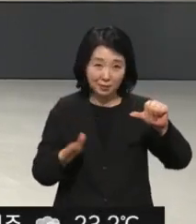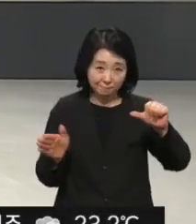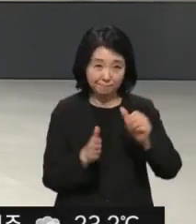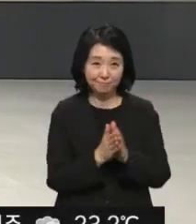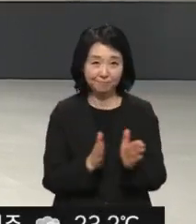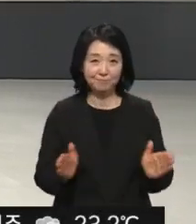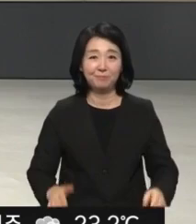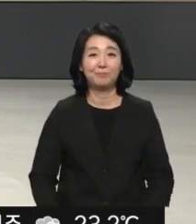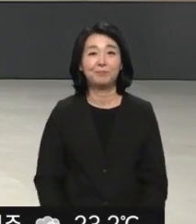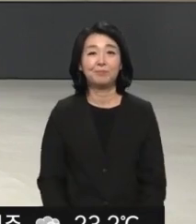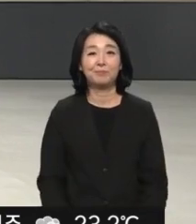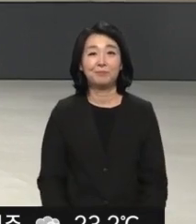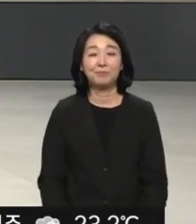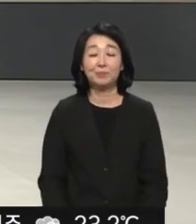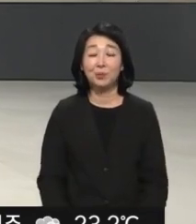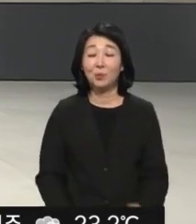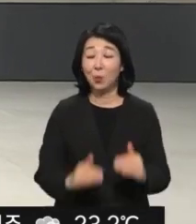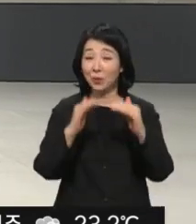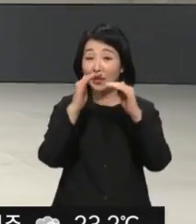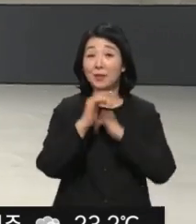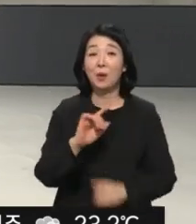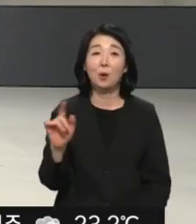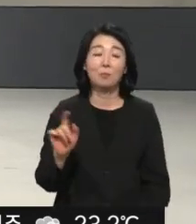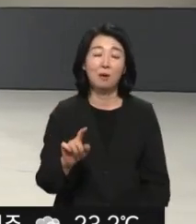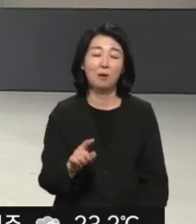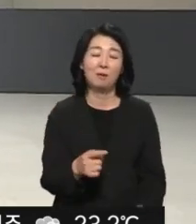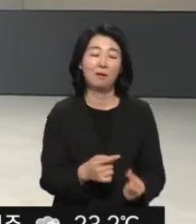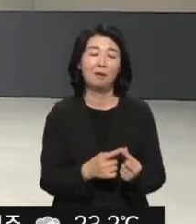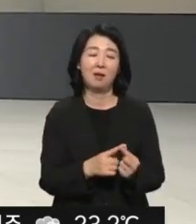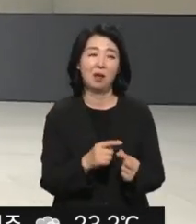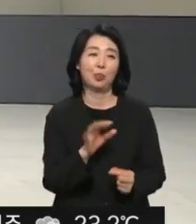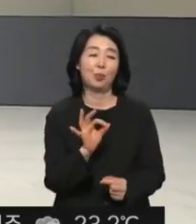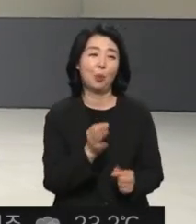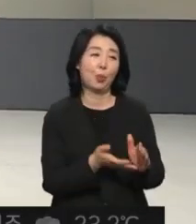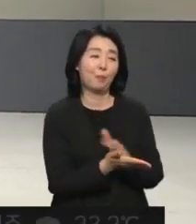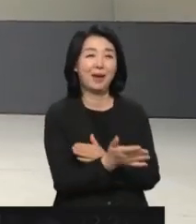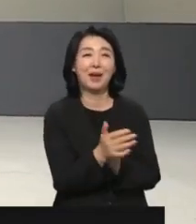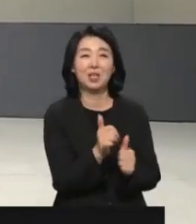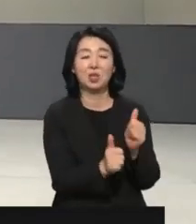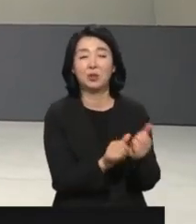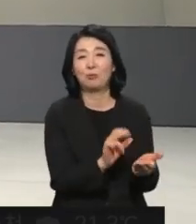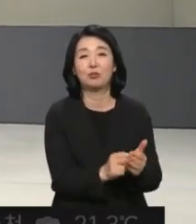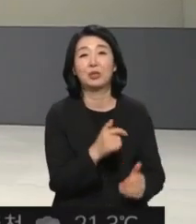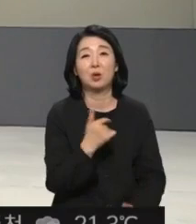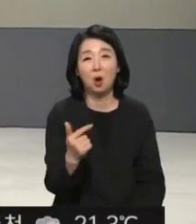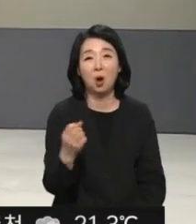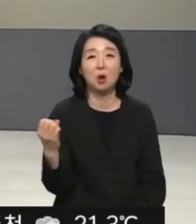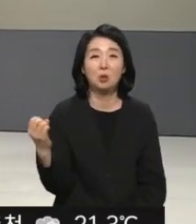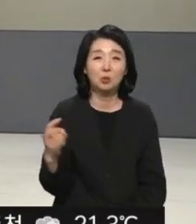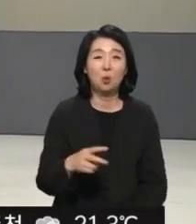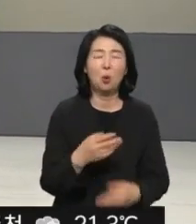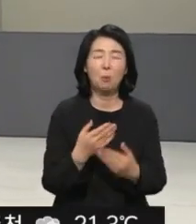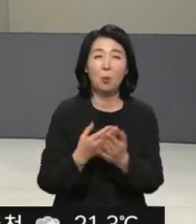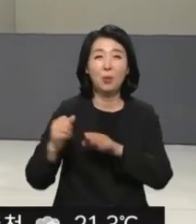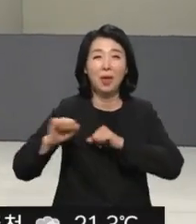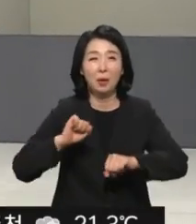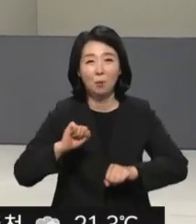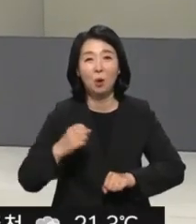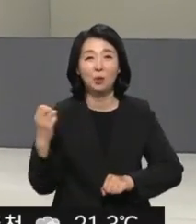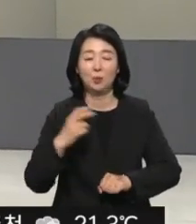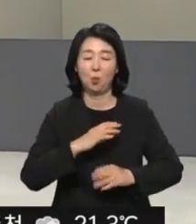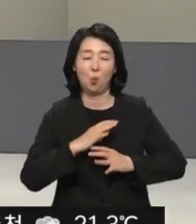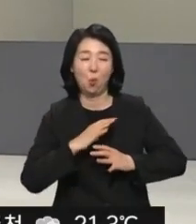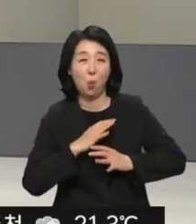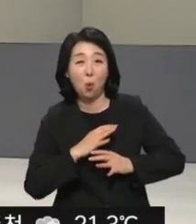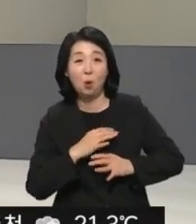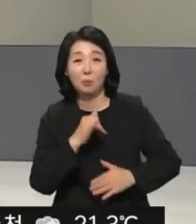바로 들어갑니다. 오늘 준비한 소식은요. 본전대 파문, 광폭행보, 공포에 시달릴 것,